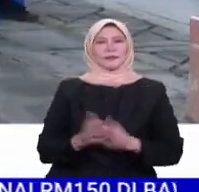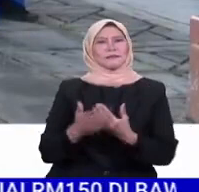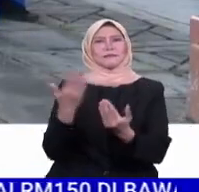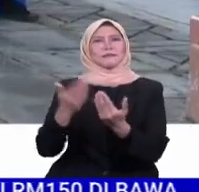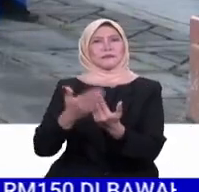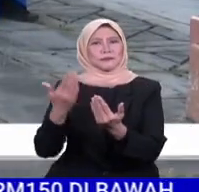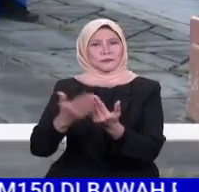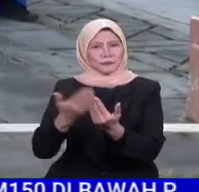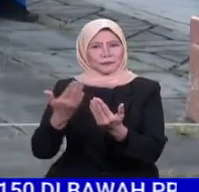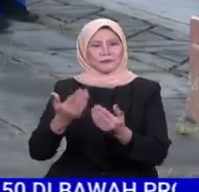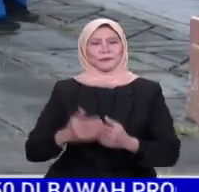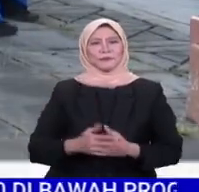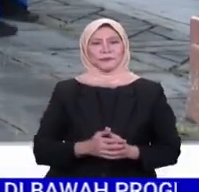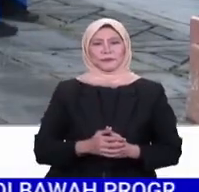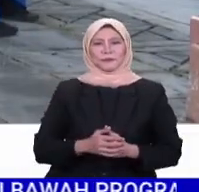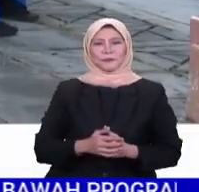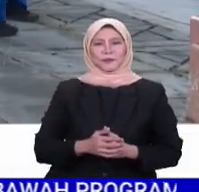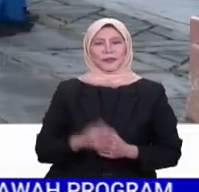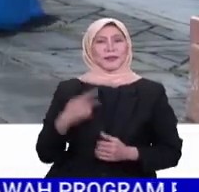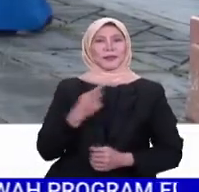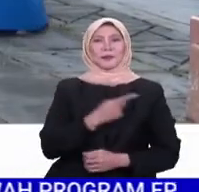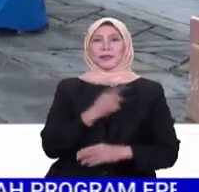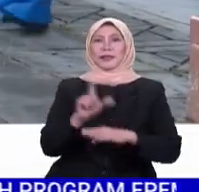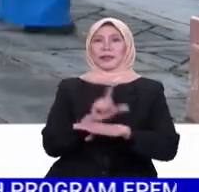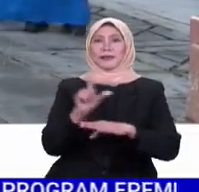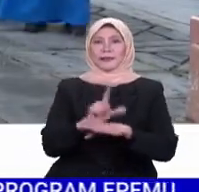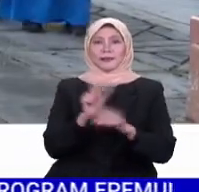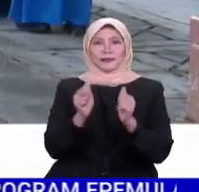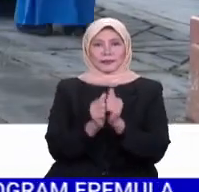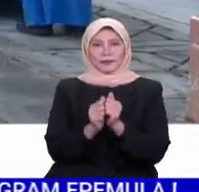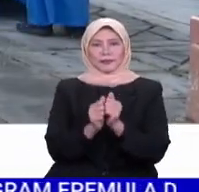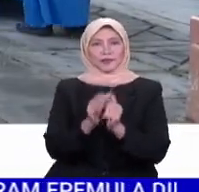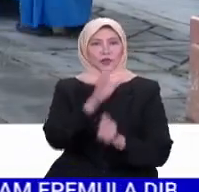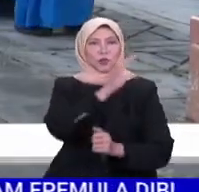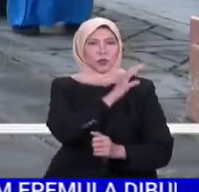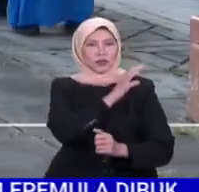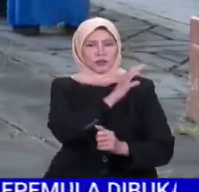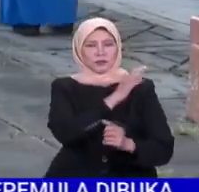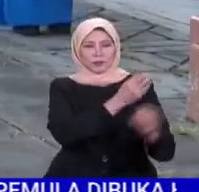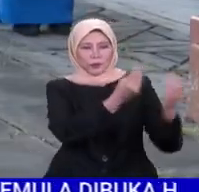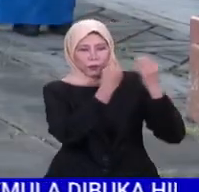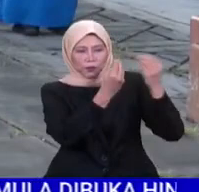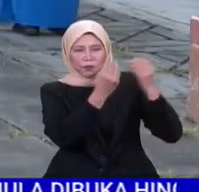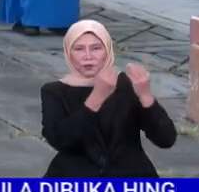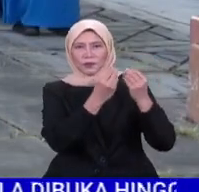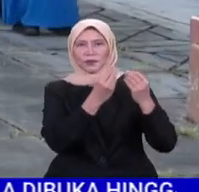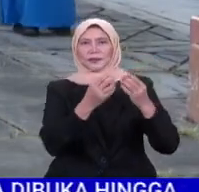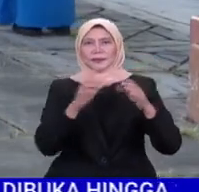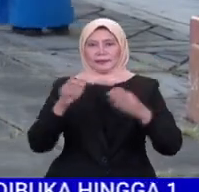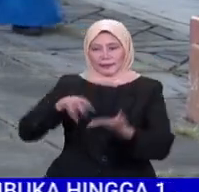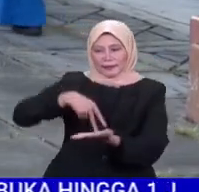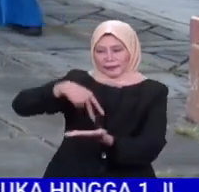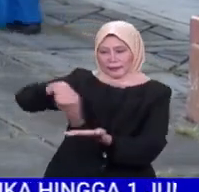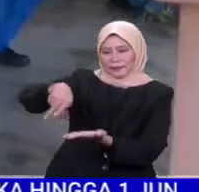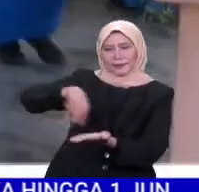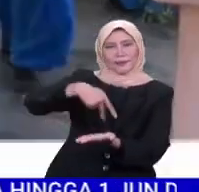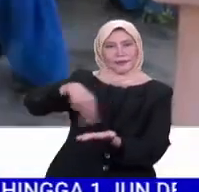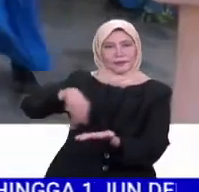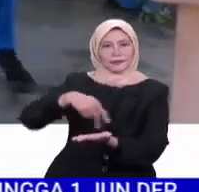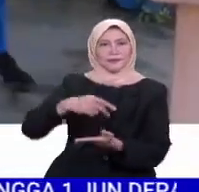susah sebab kami berarti dengan Jeju kami jurulatih diaken Tunjukkan gerak satu persatu untuk semua